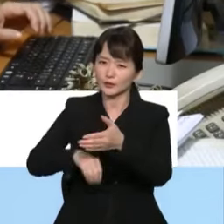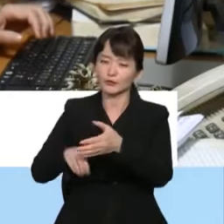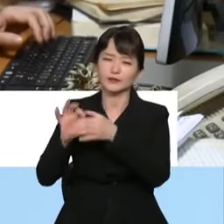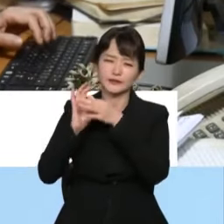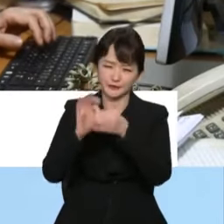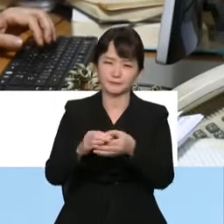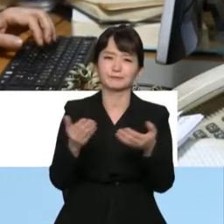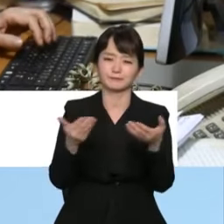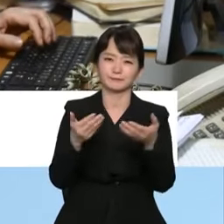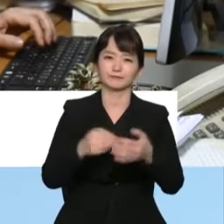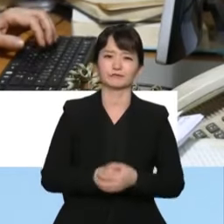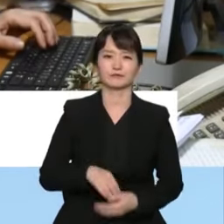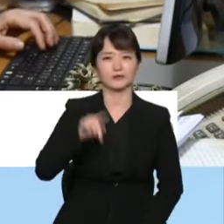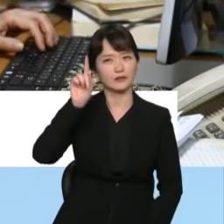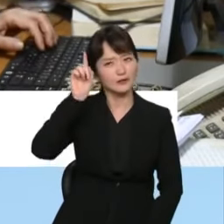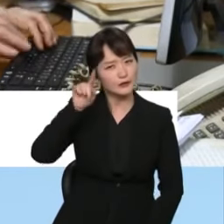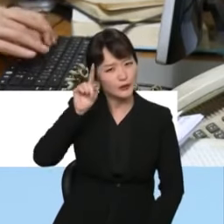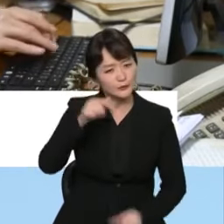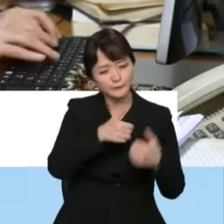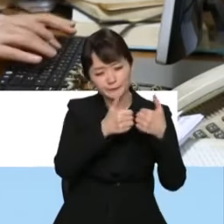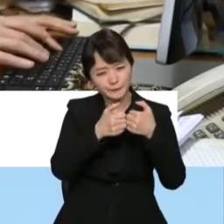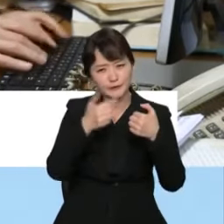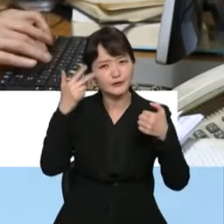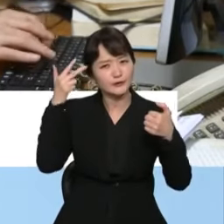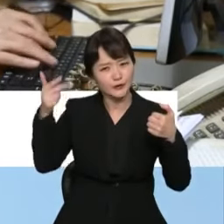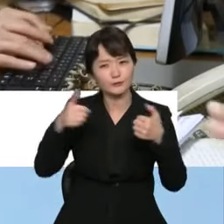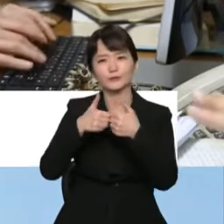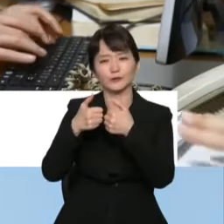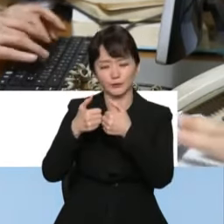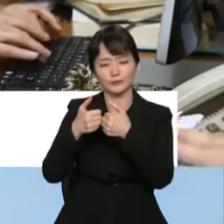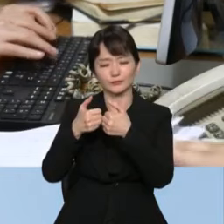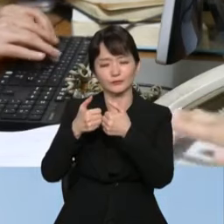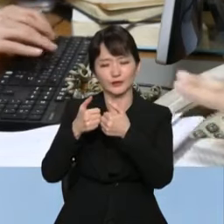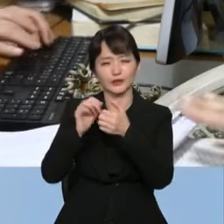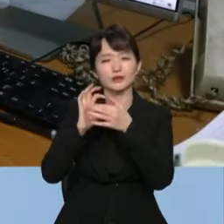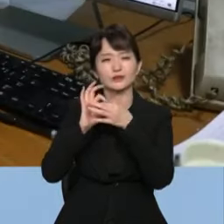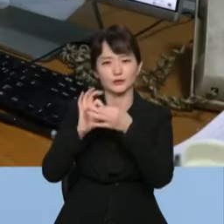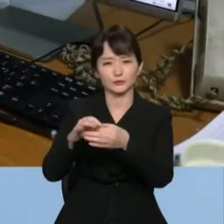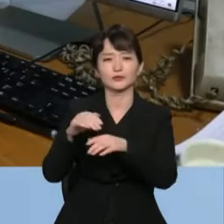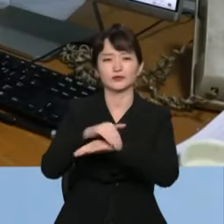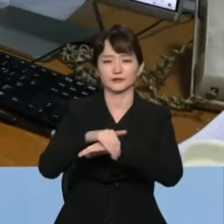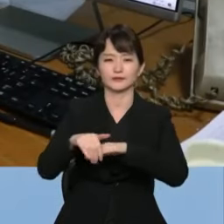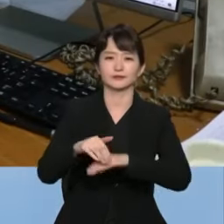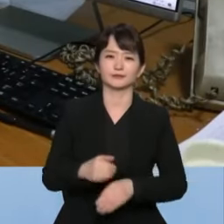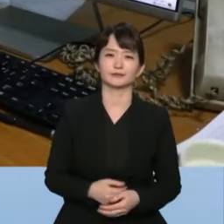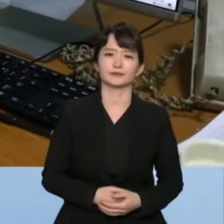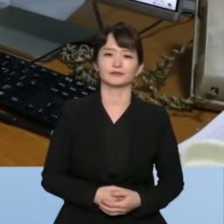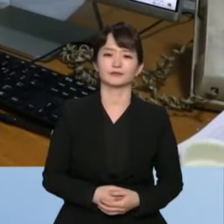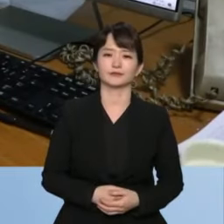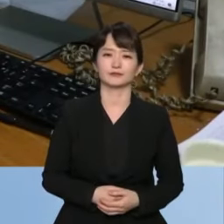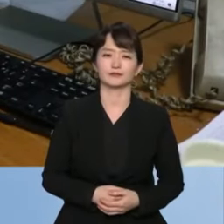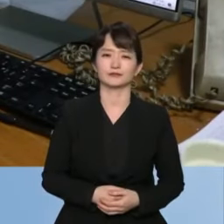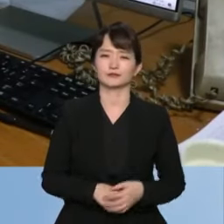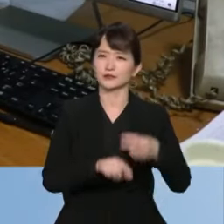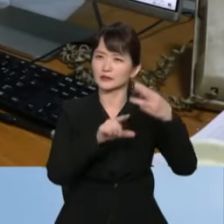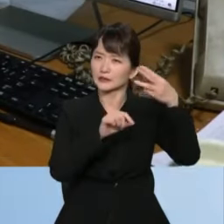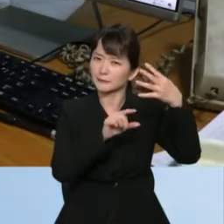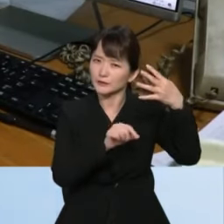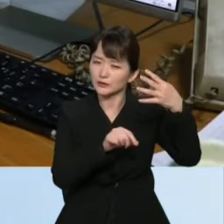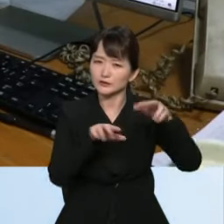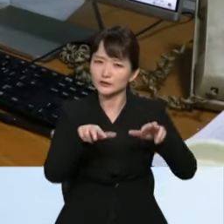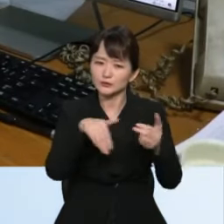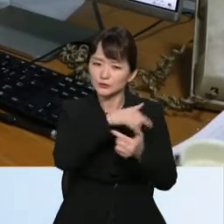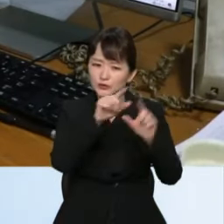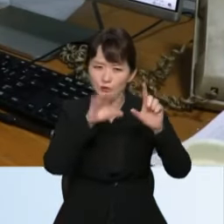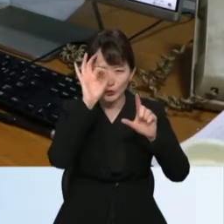해왔고요음 뭐 내일도 해야 되고 다음 주도 계속 이어지고 있을 거고요 아마 3 4월 지금 초로 보면 뭐